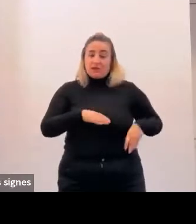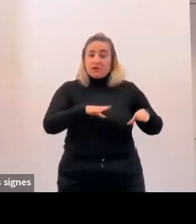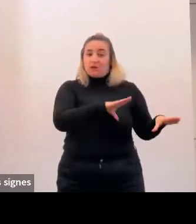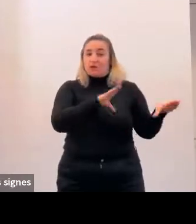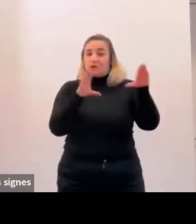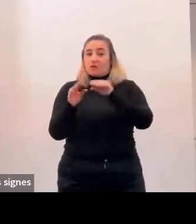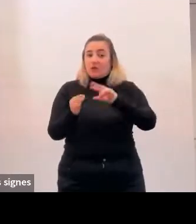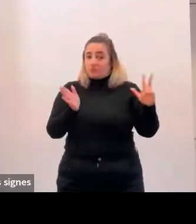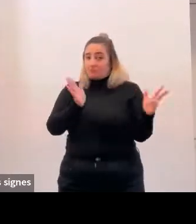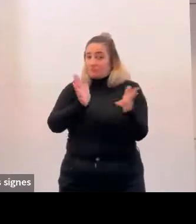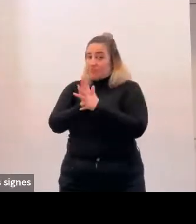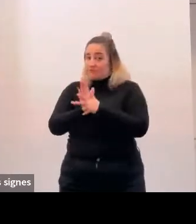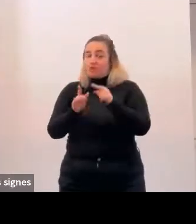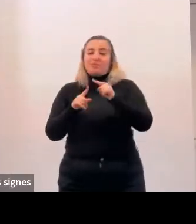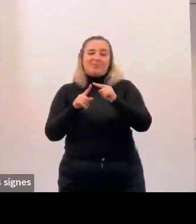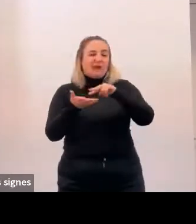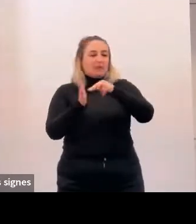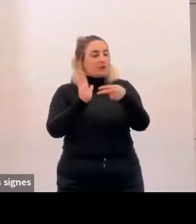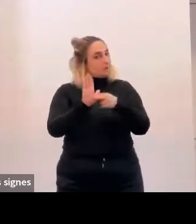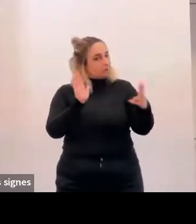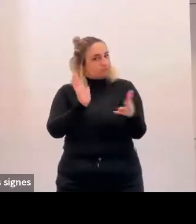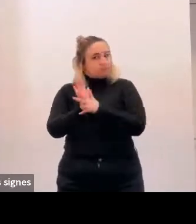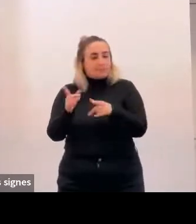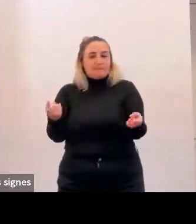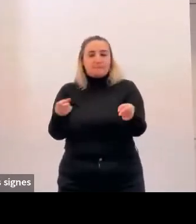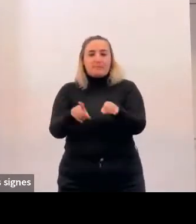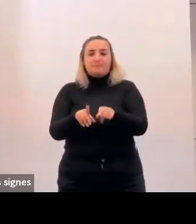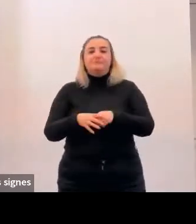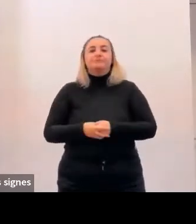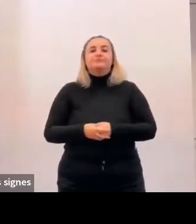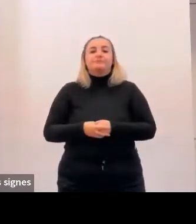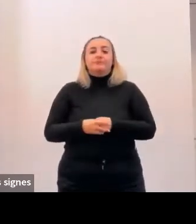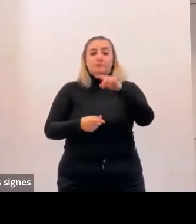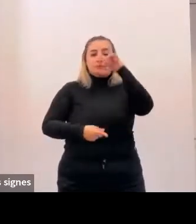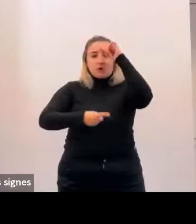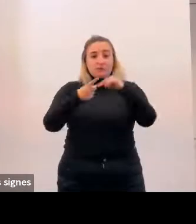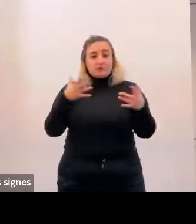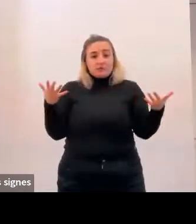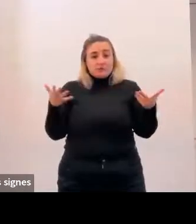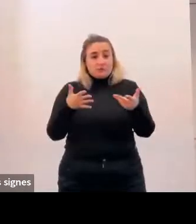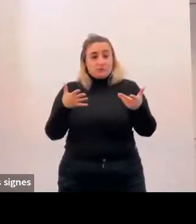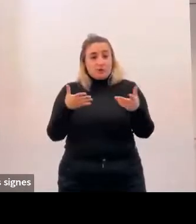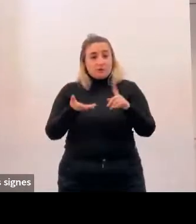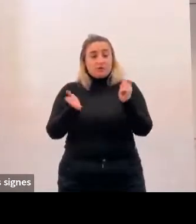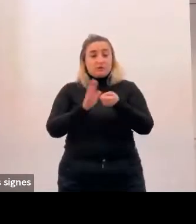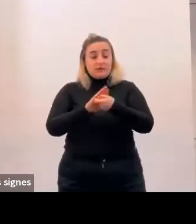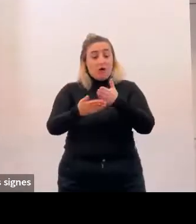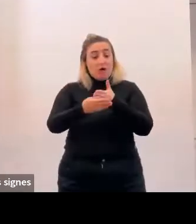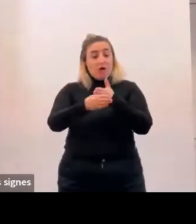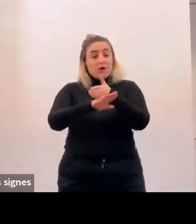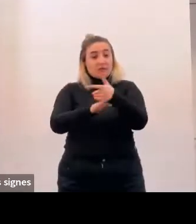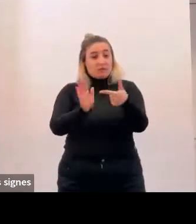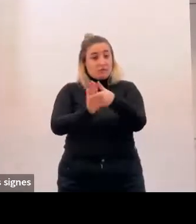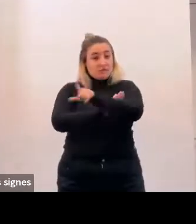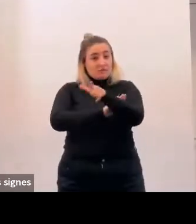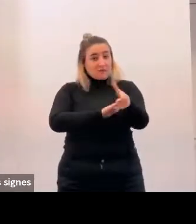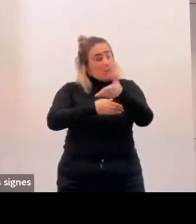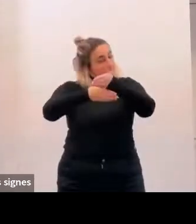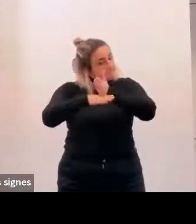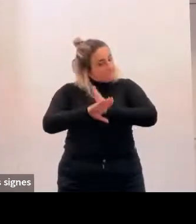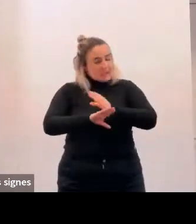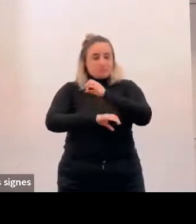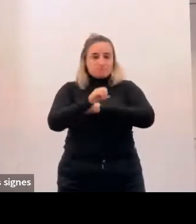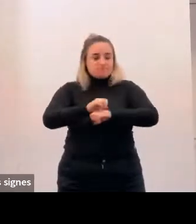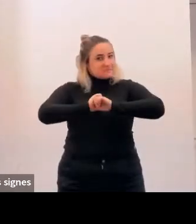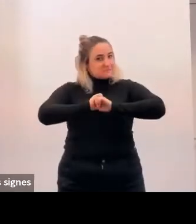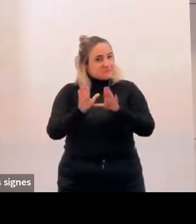ses modalités techniques. L'objectif est bien d'être opérationnel à la rentrée 2022 pour